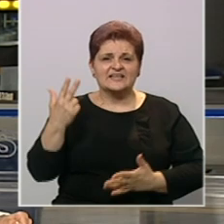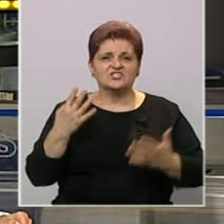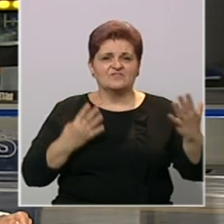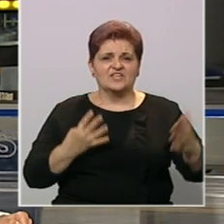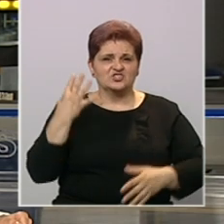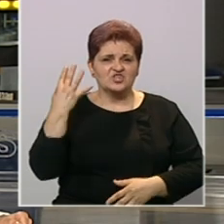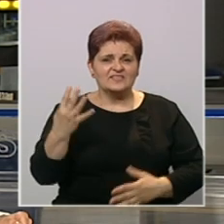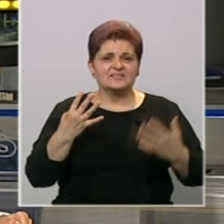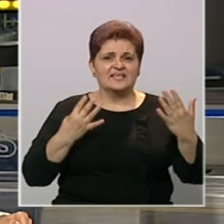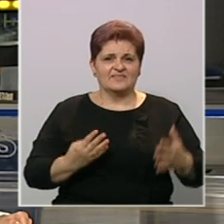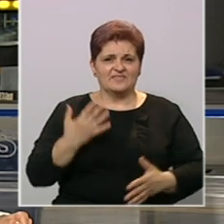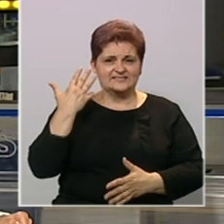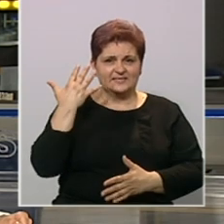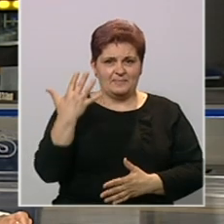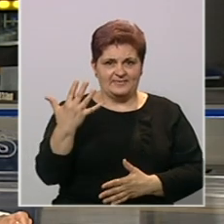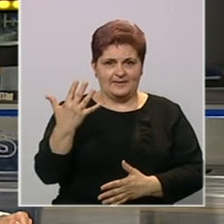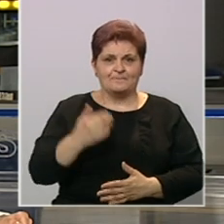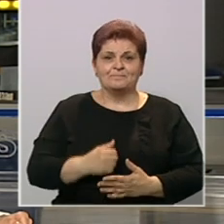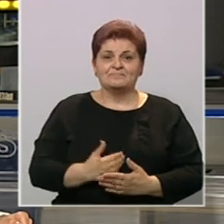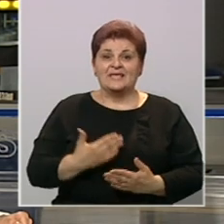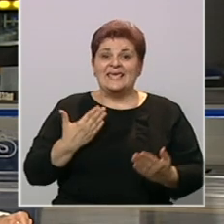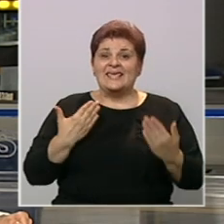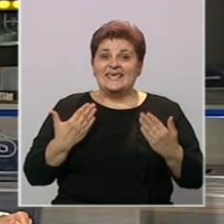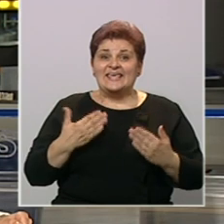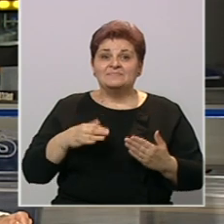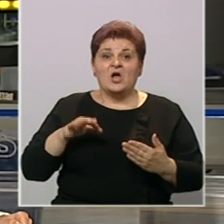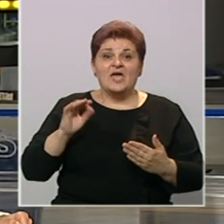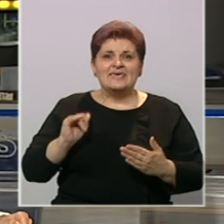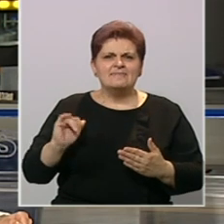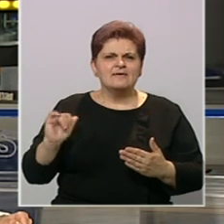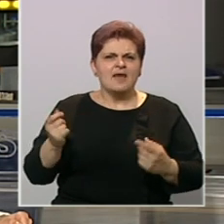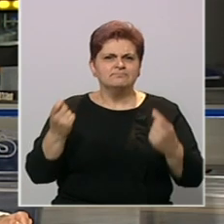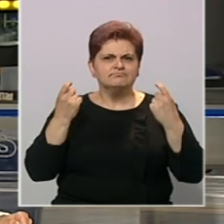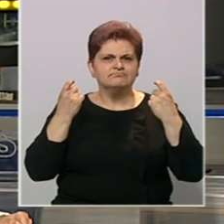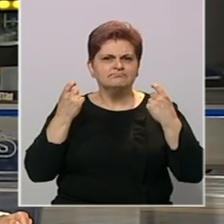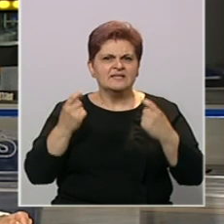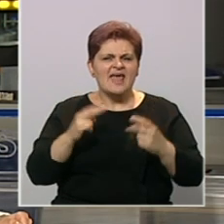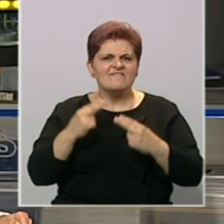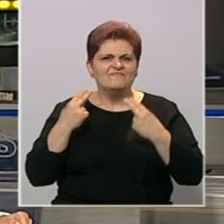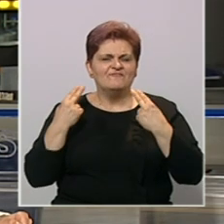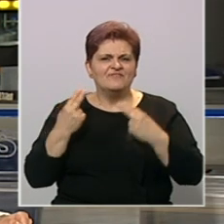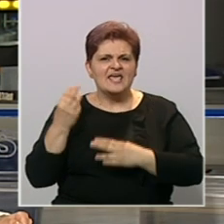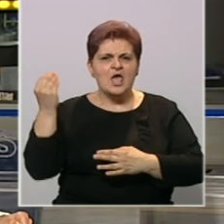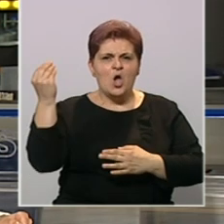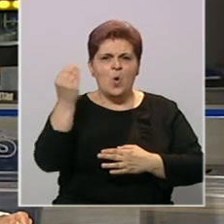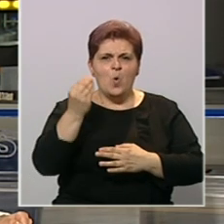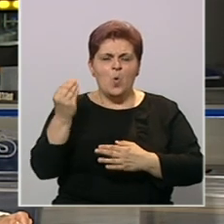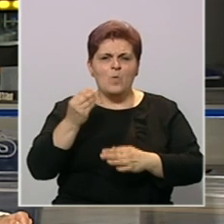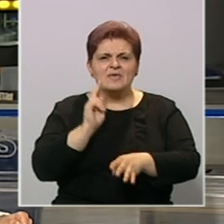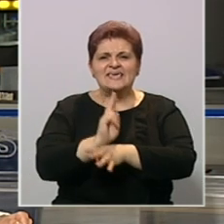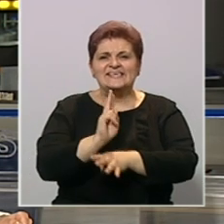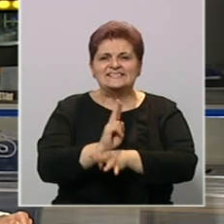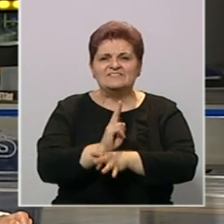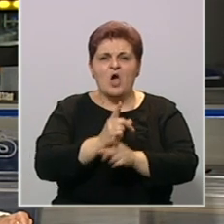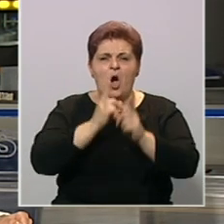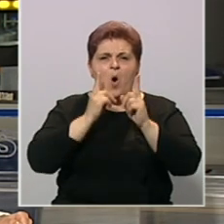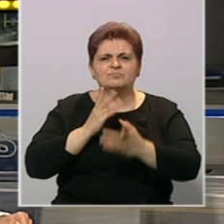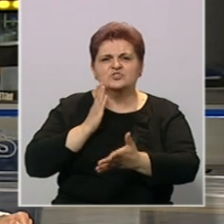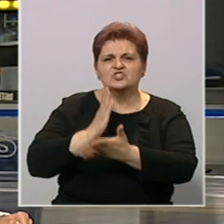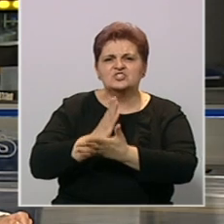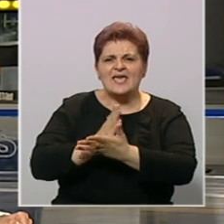93., 94., 95. Izložba je jedno od najopsežnijih i najvrijednijih umjetničkih svjedočanstava o